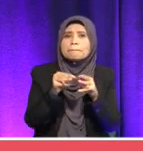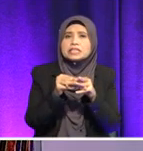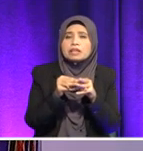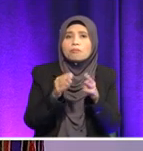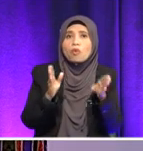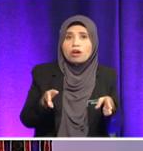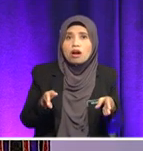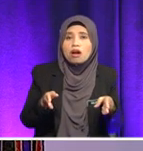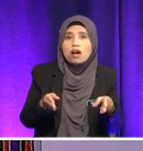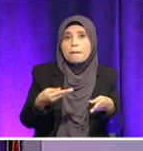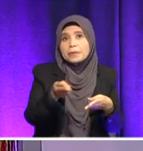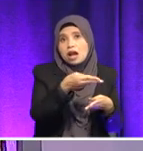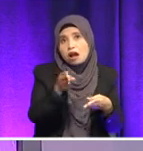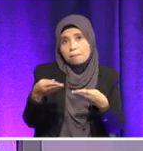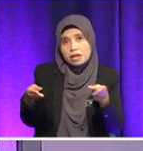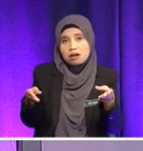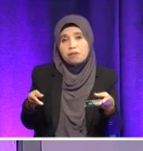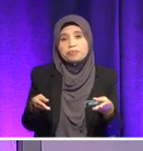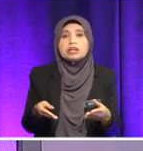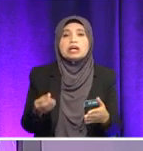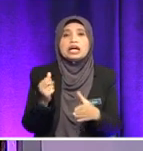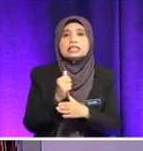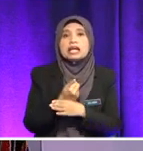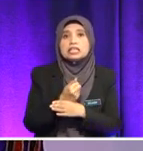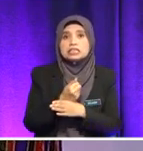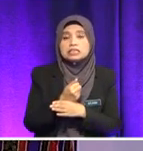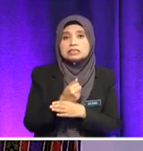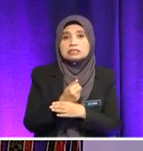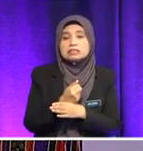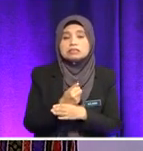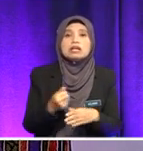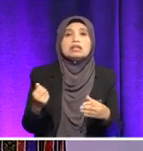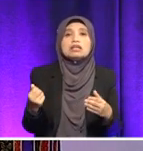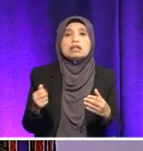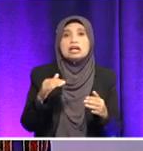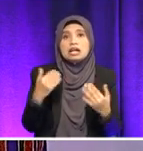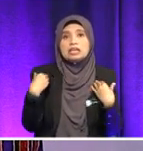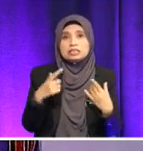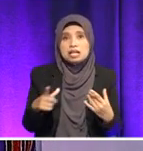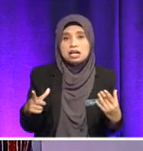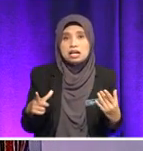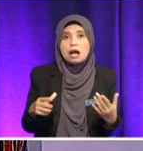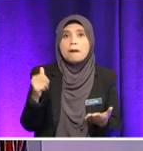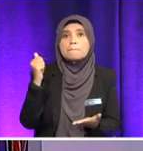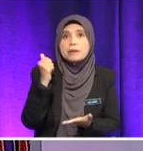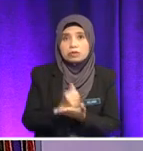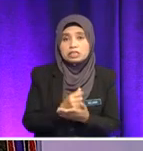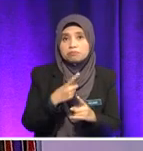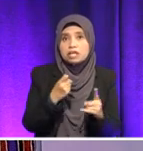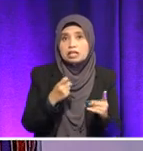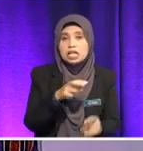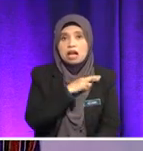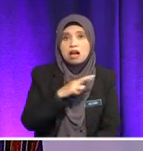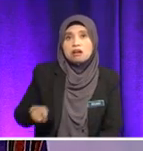Tanah Melayu dan sudah pasti antaranya yang kita terima yang mereka terima adalah memori ini menjadi pendiri